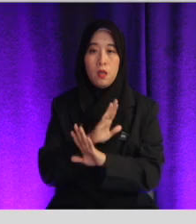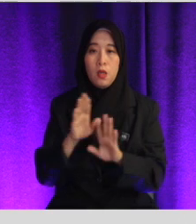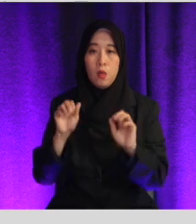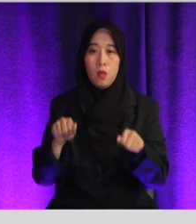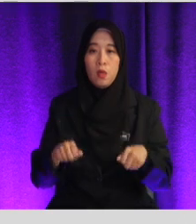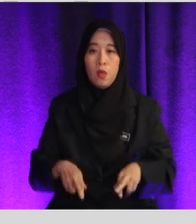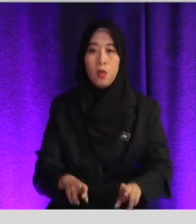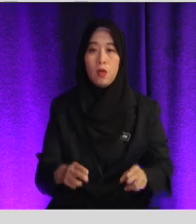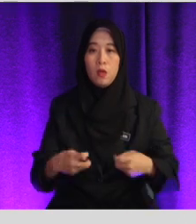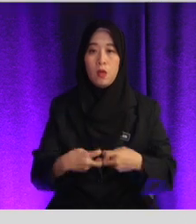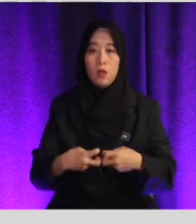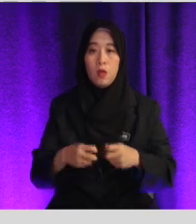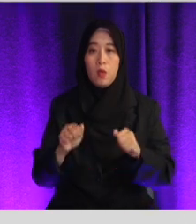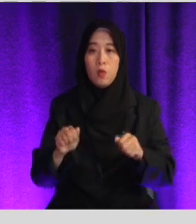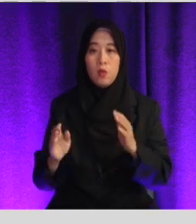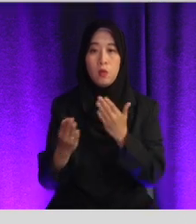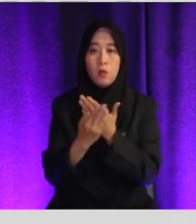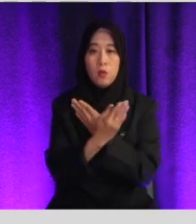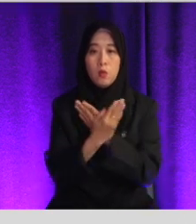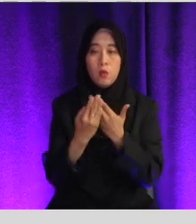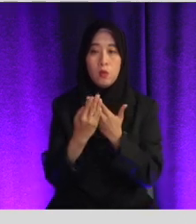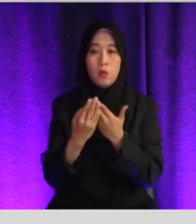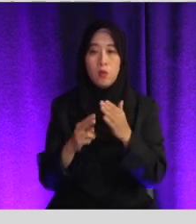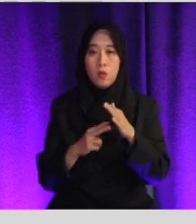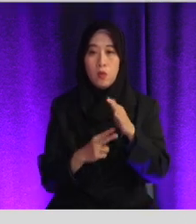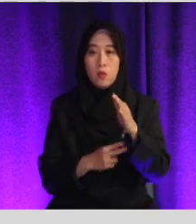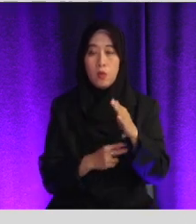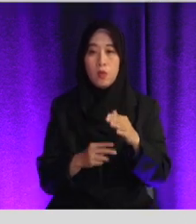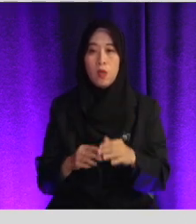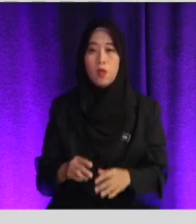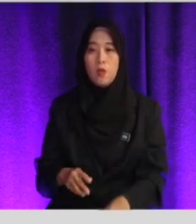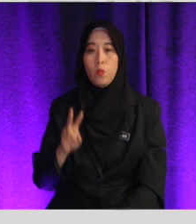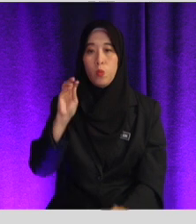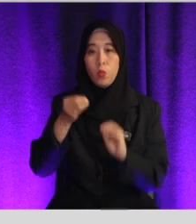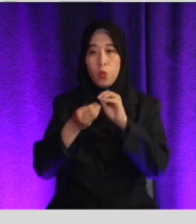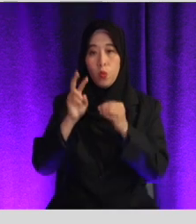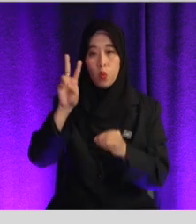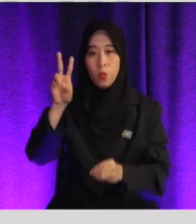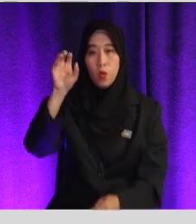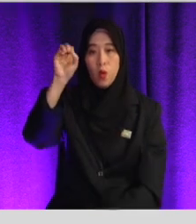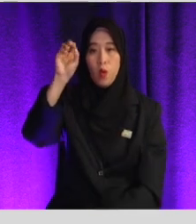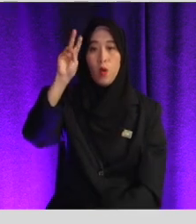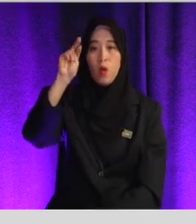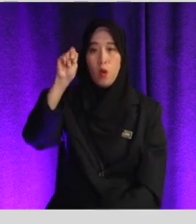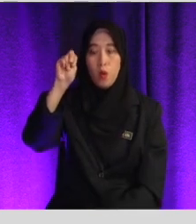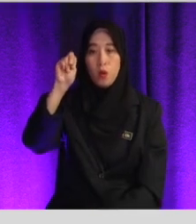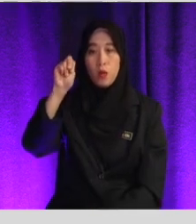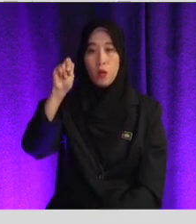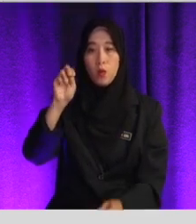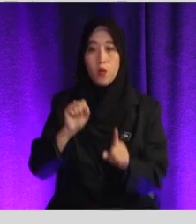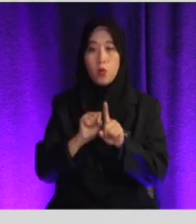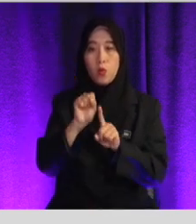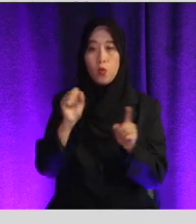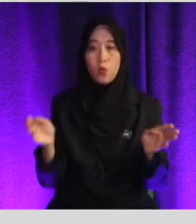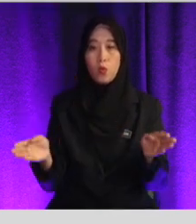infinity. Dia akan blok jambatan tu. Okey, kemudian keadaan on. Okey, keadaan on pula maksudnya pada suhu bilik.